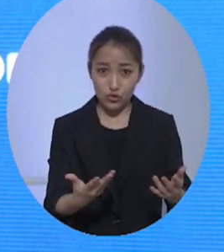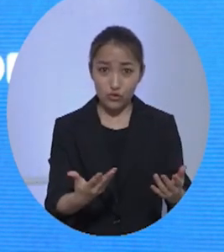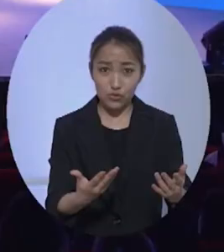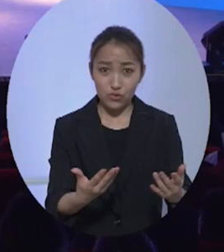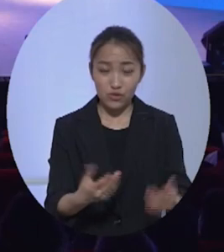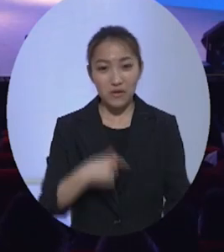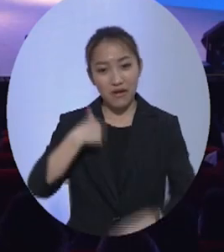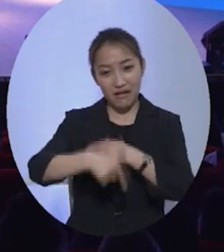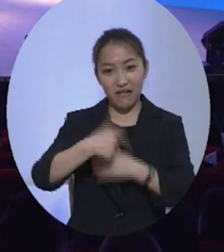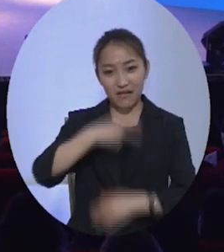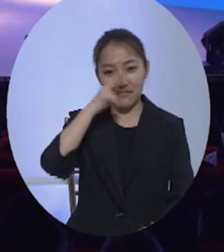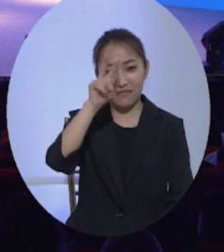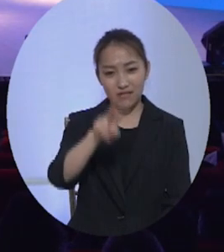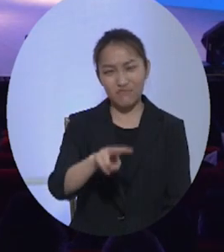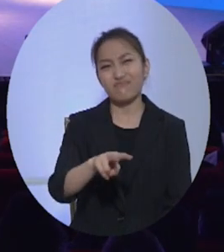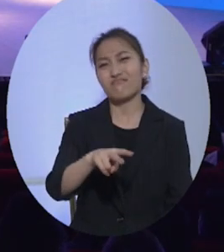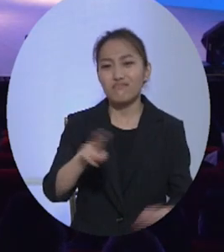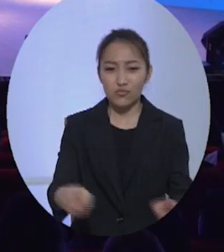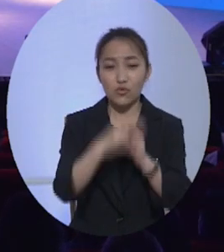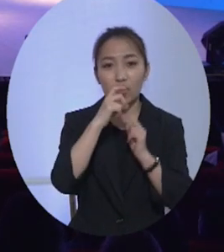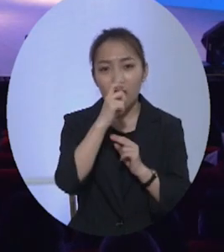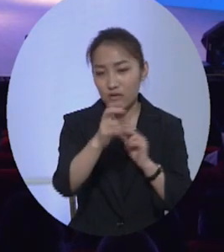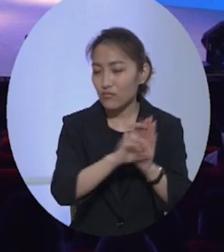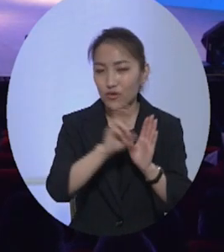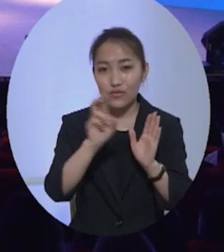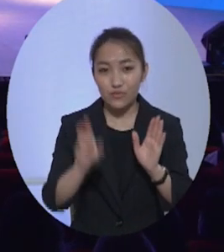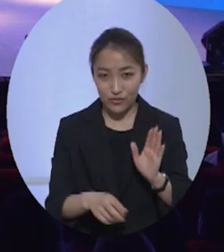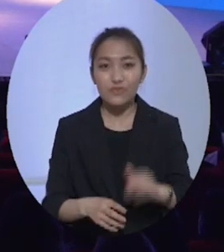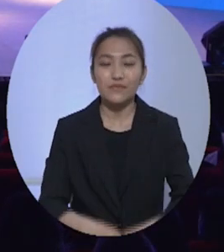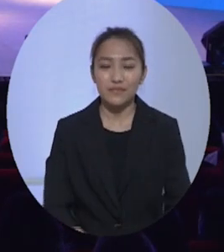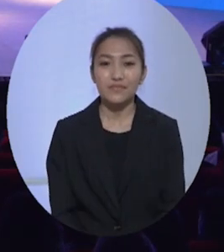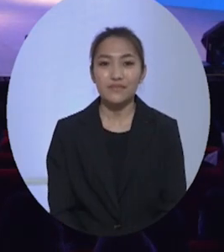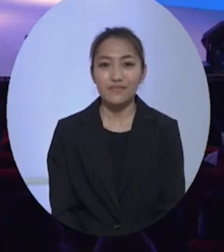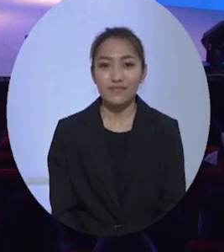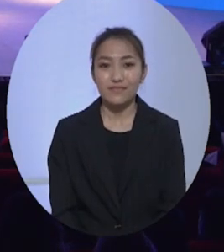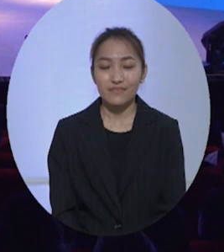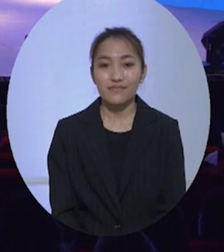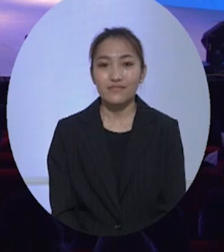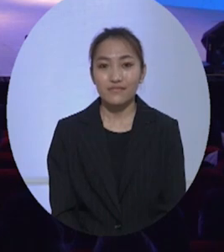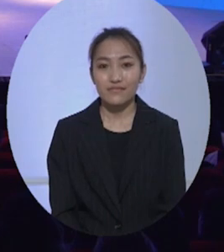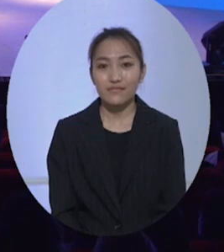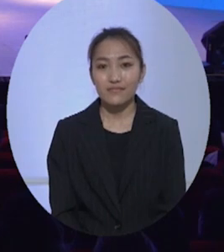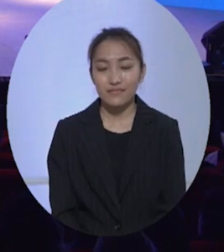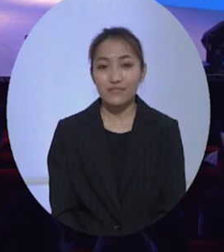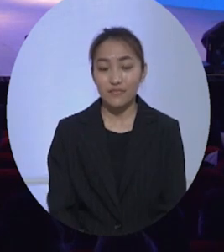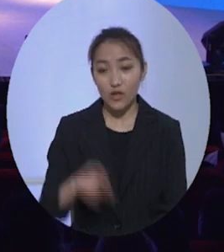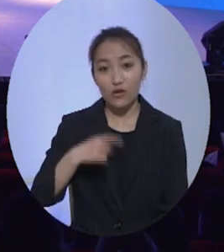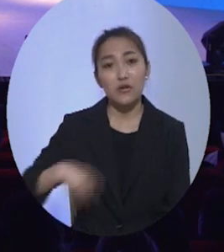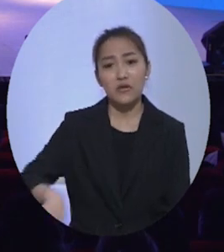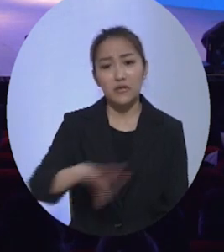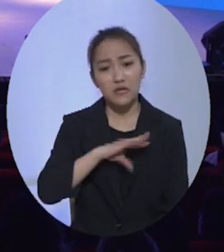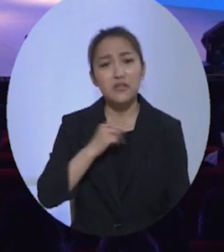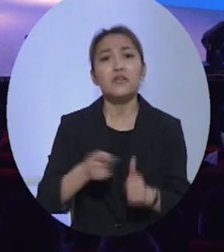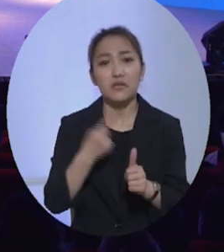дүгнж болохгүй нь байна, тийм ээ. За тэгвэл ийм байсан юм байна. За тэгвэл одоо цөмөрөө би тийм юм бэ? Хараа. Хүний ахуй мета